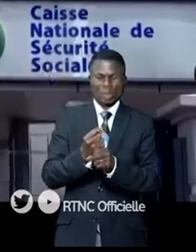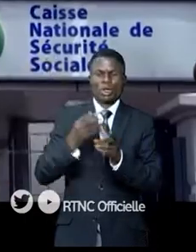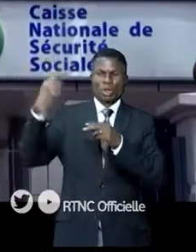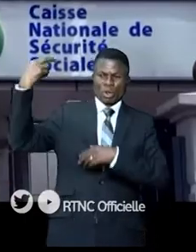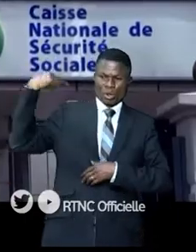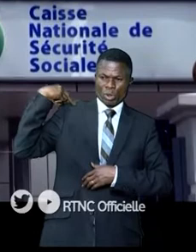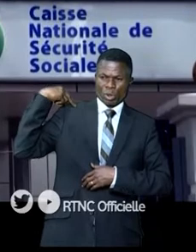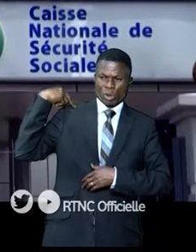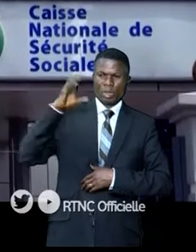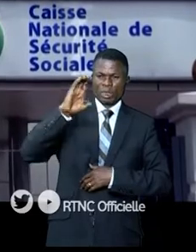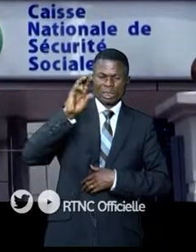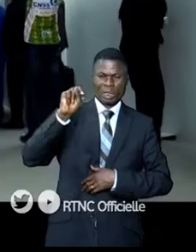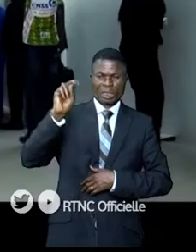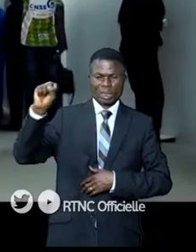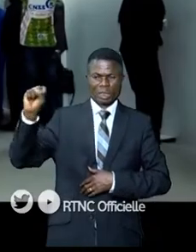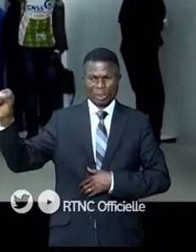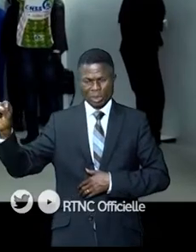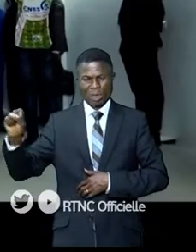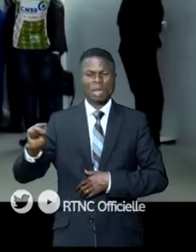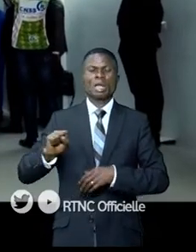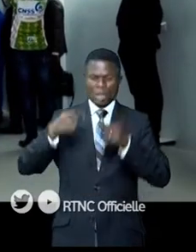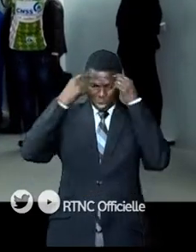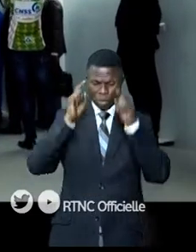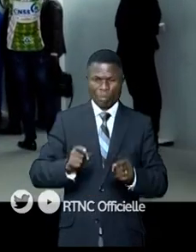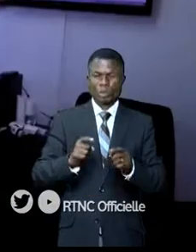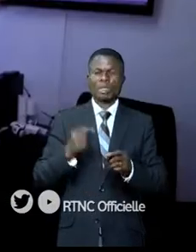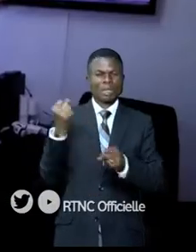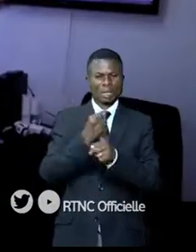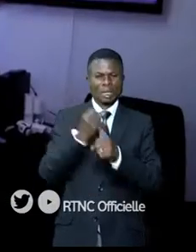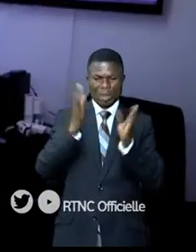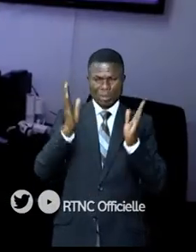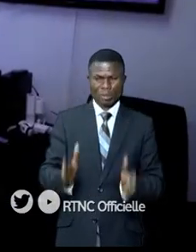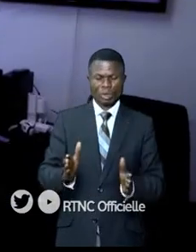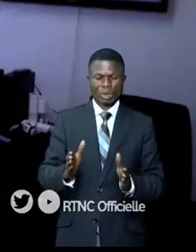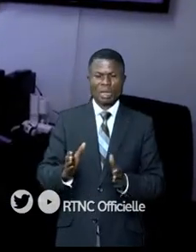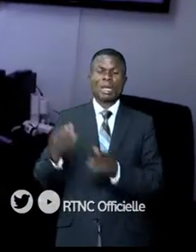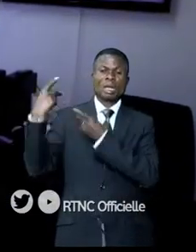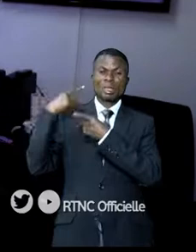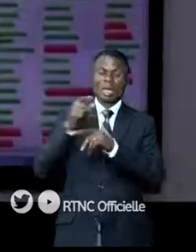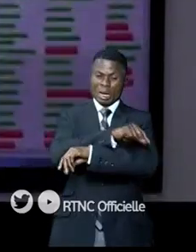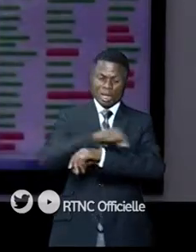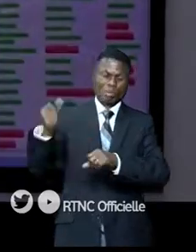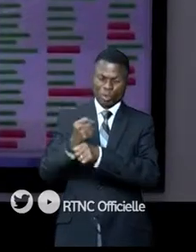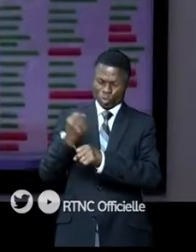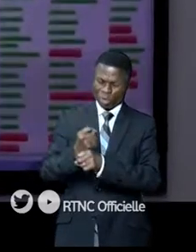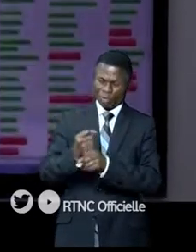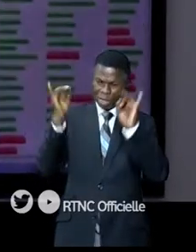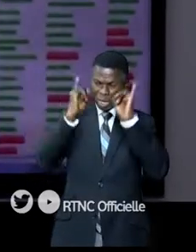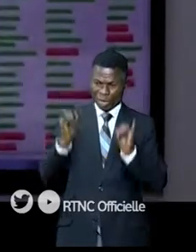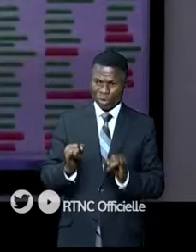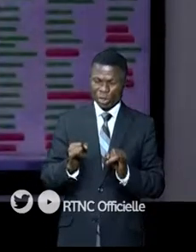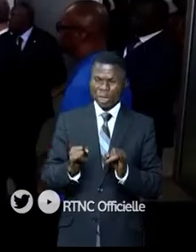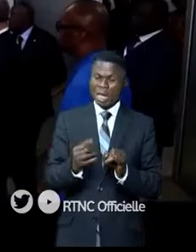affiliés à la CNSS qui peuvent désormais déclarer leurs travailleurs à partir de leur bureau de travail grâce